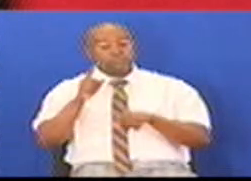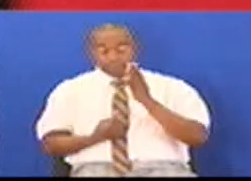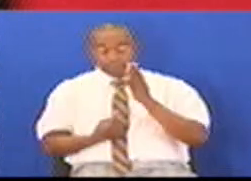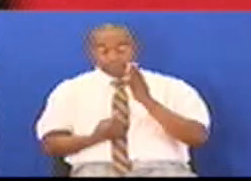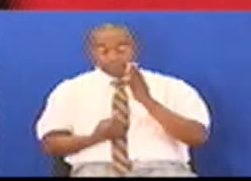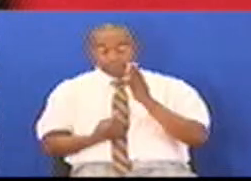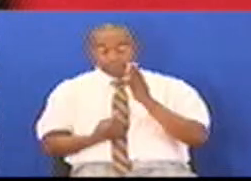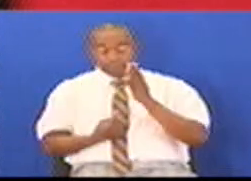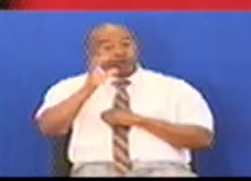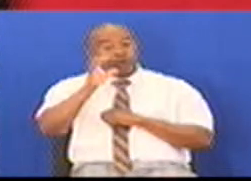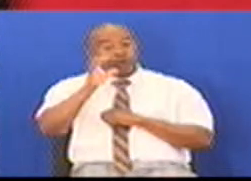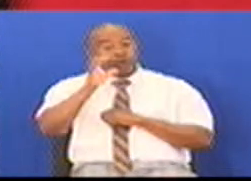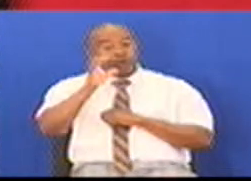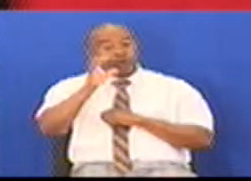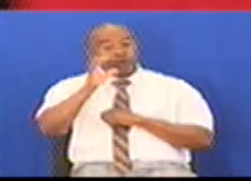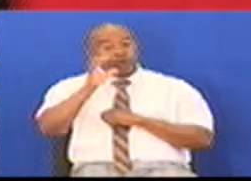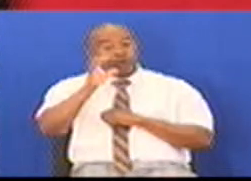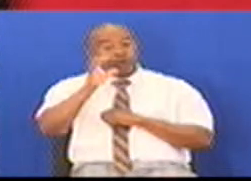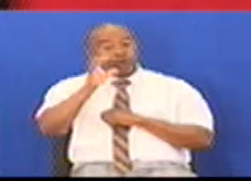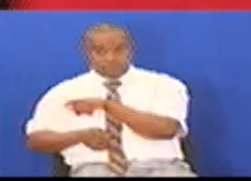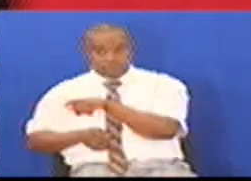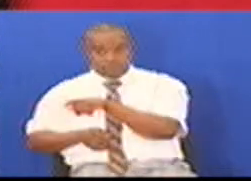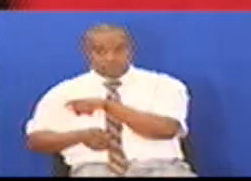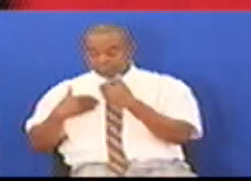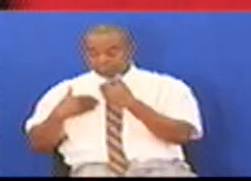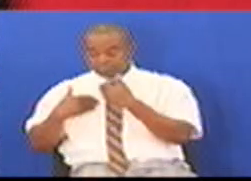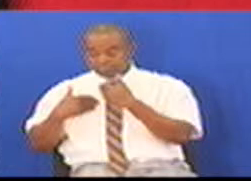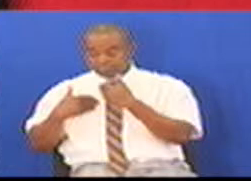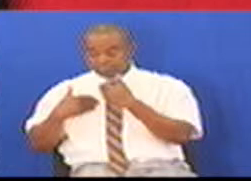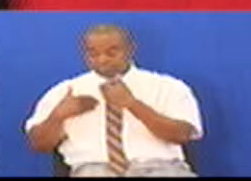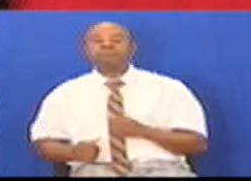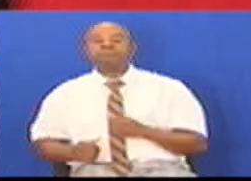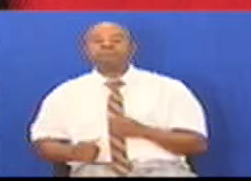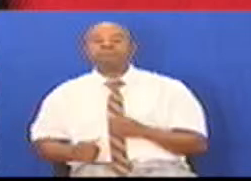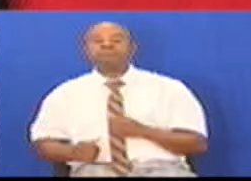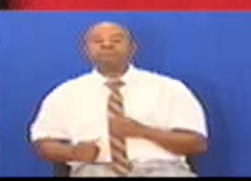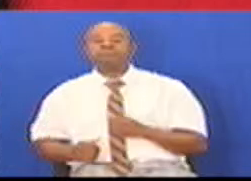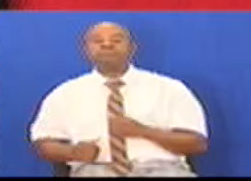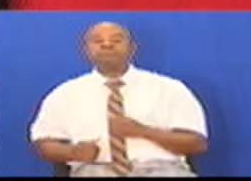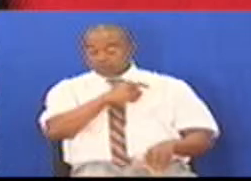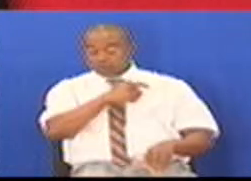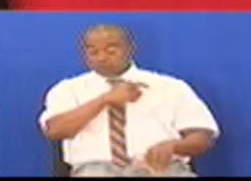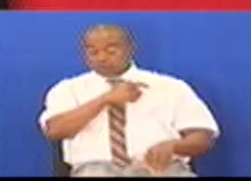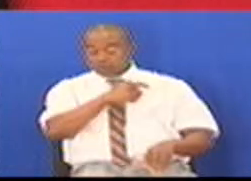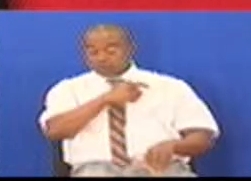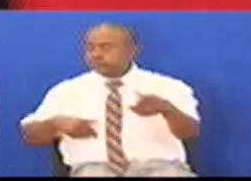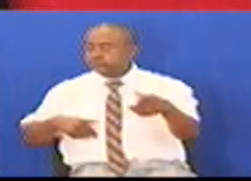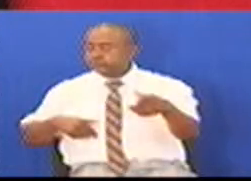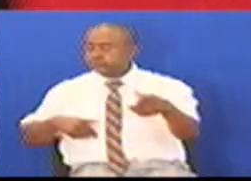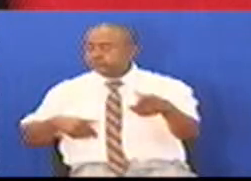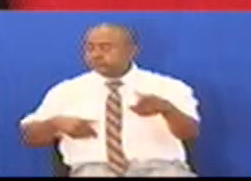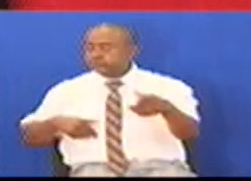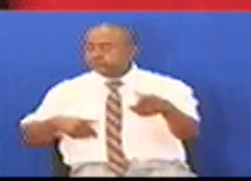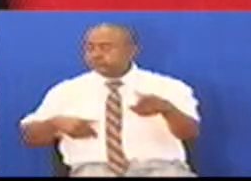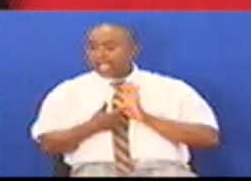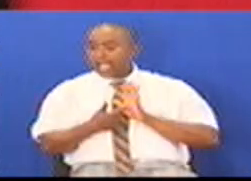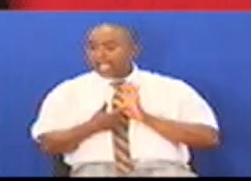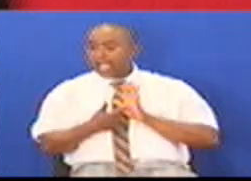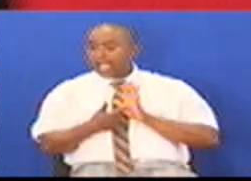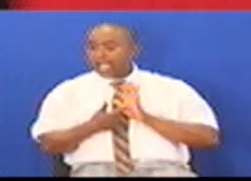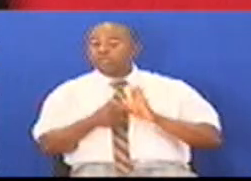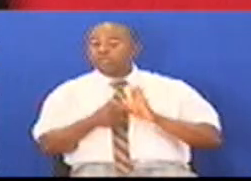corona na mapambano dhidi yake. Mheshimiwa Rais ameonyesha utashi,